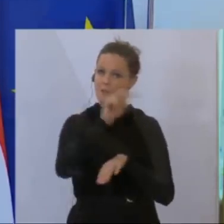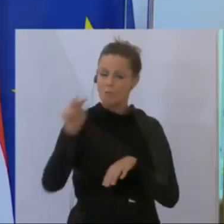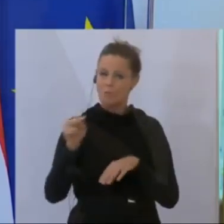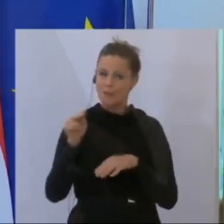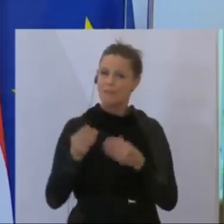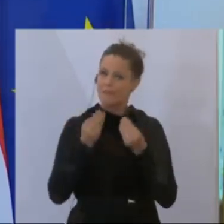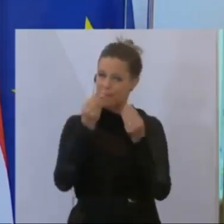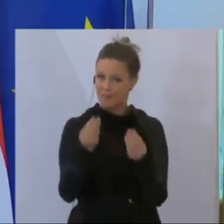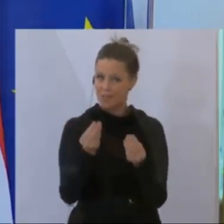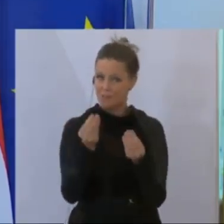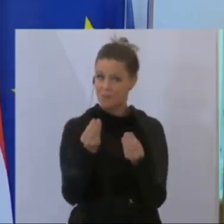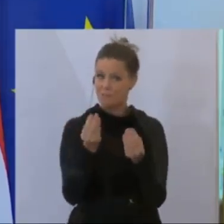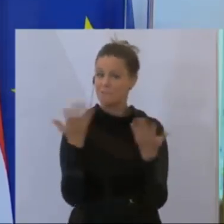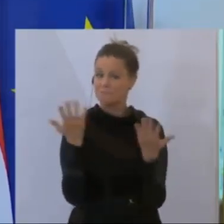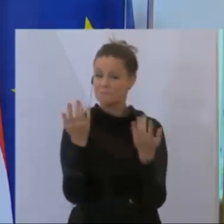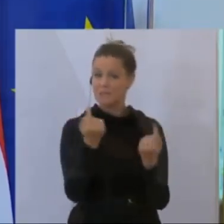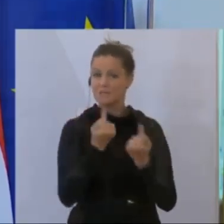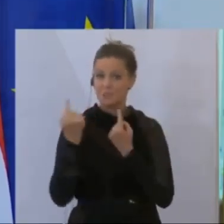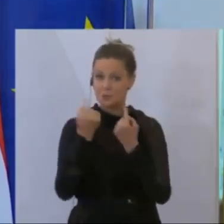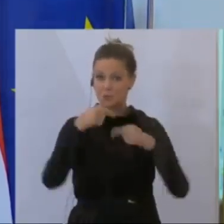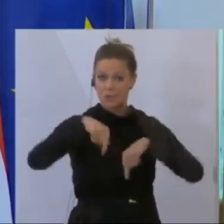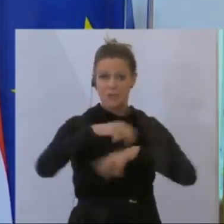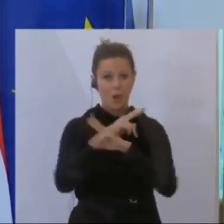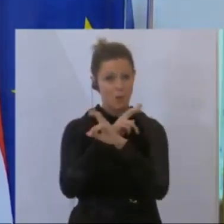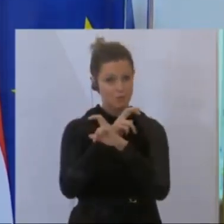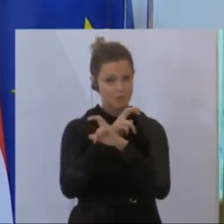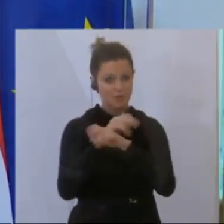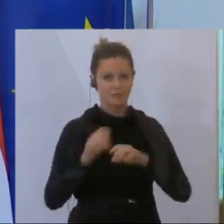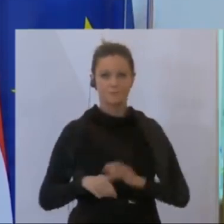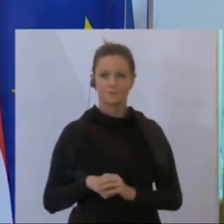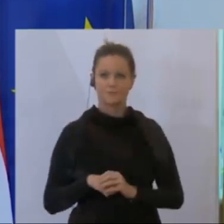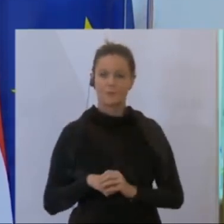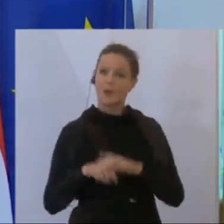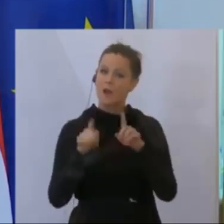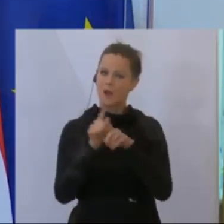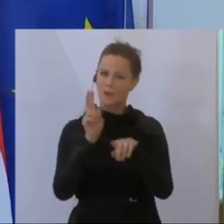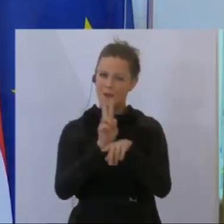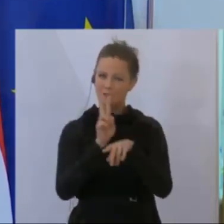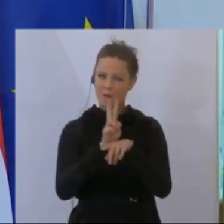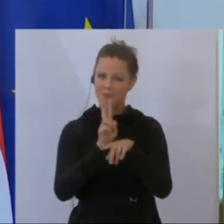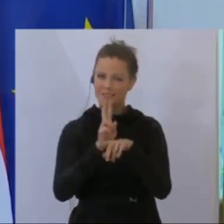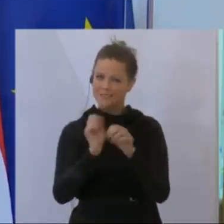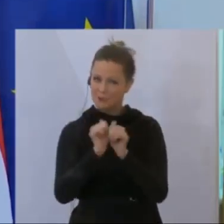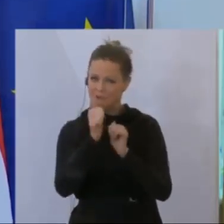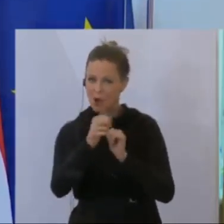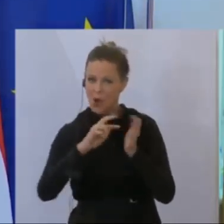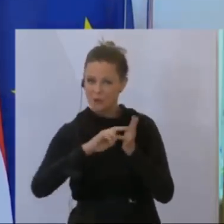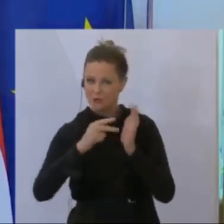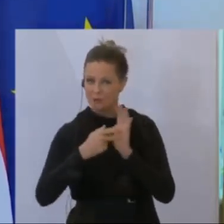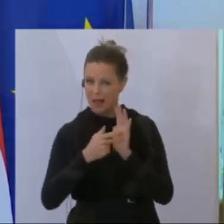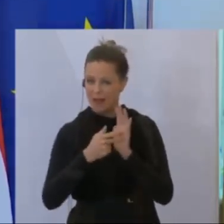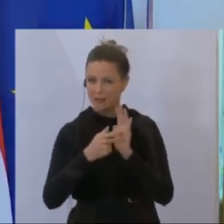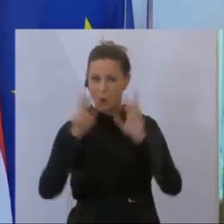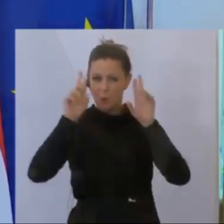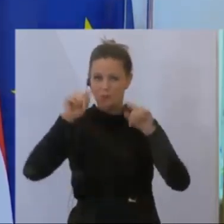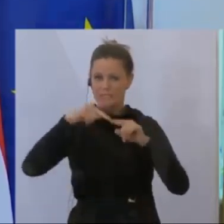Австрии Себастьян Курц принял решение убрать ограничительные меры в стране. Так, 15 апреля в стране начнут